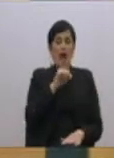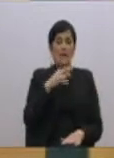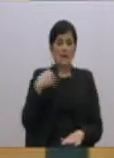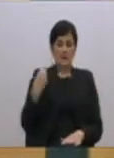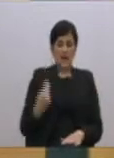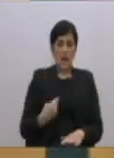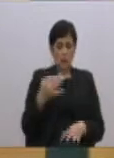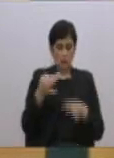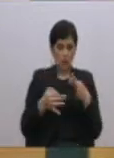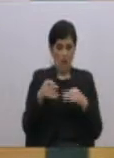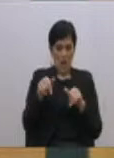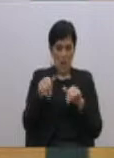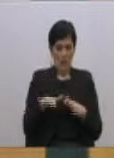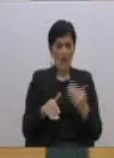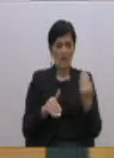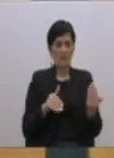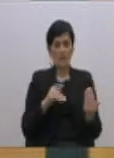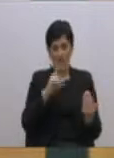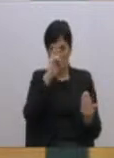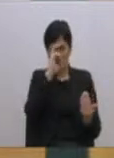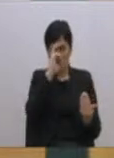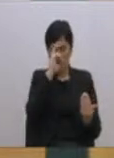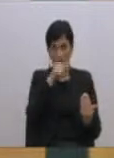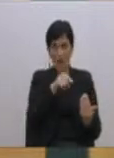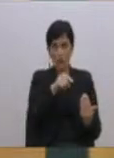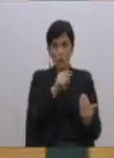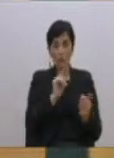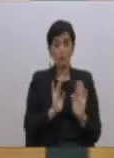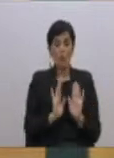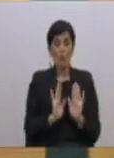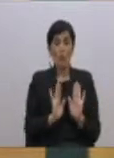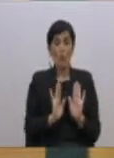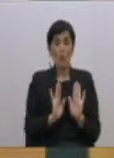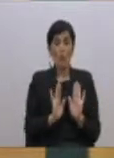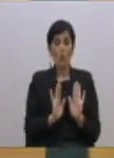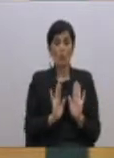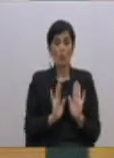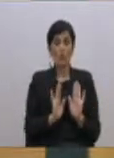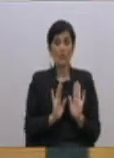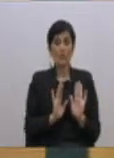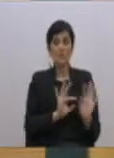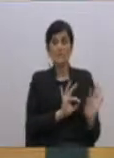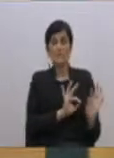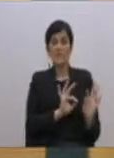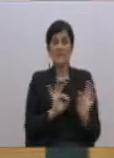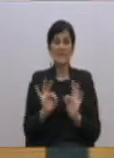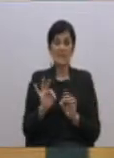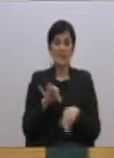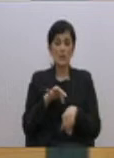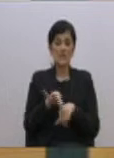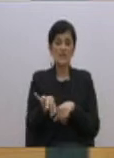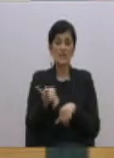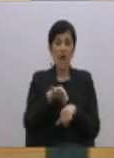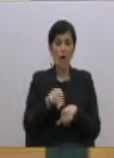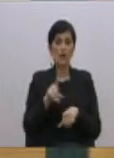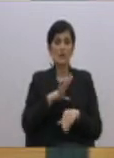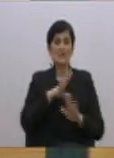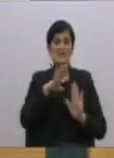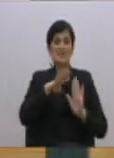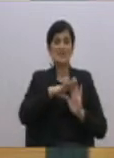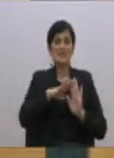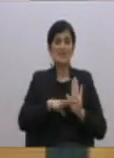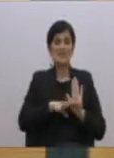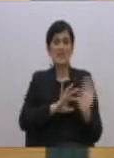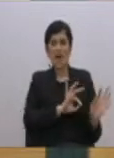სასამართლო, რომ თქვენი ხელისუფლება არამხოლოდ sistemobda, aramet ese iqo sistematiuri